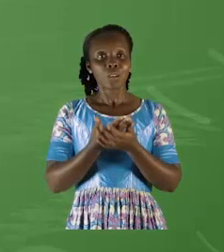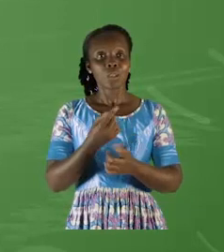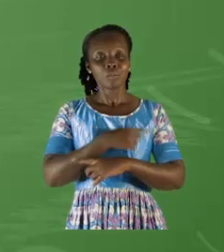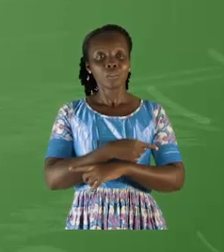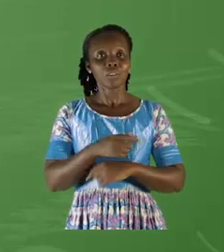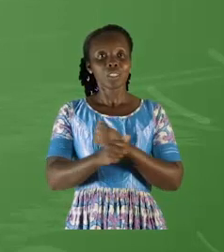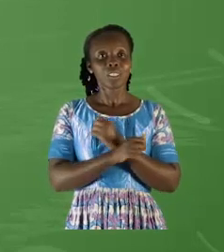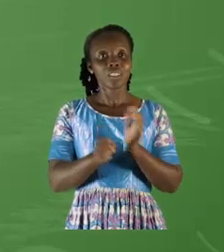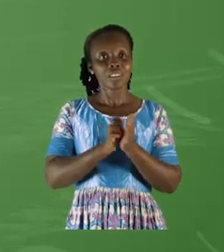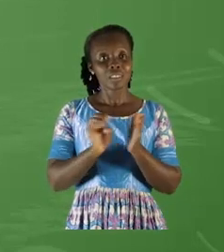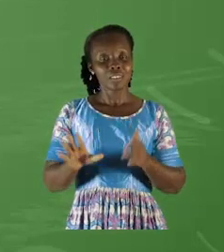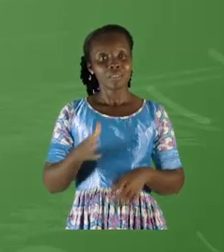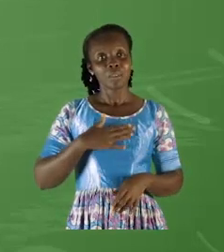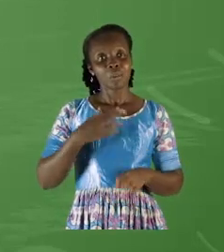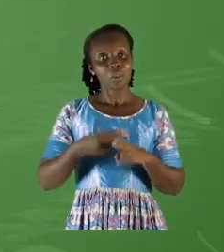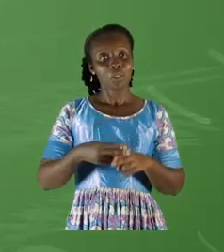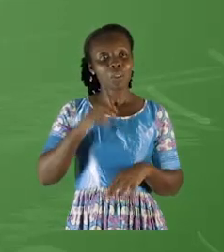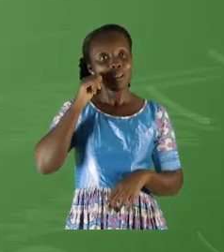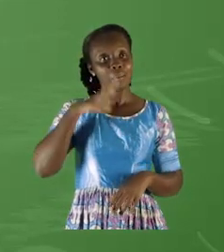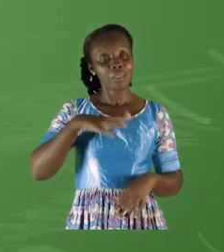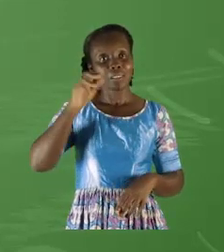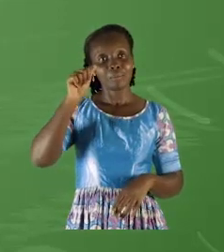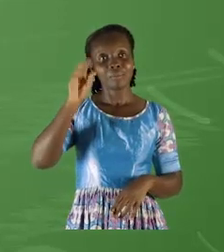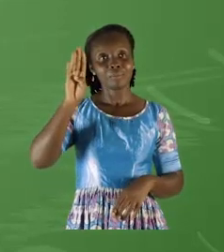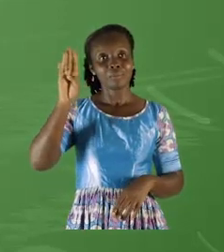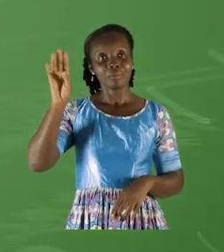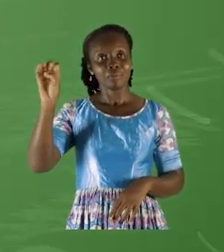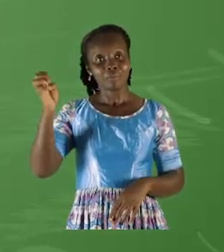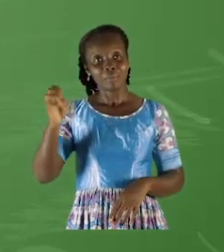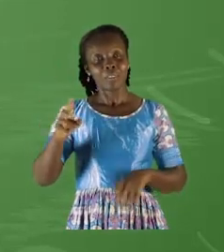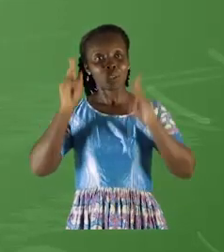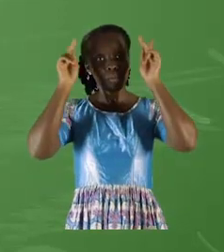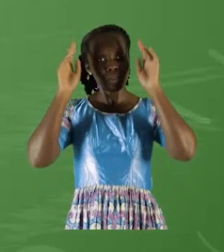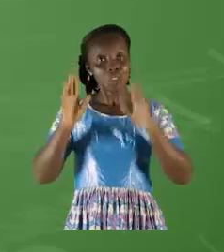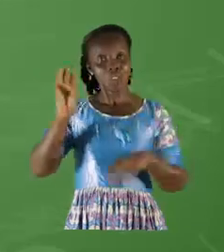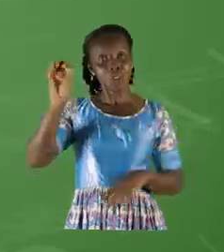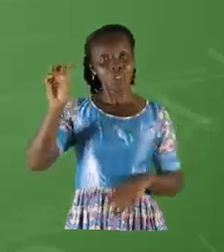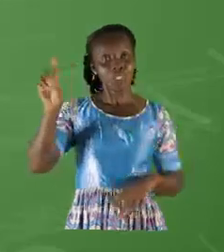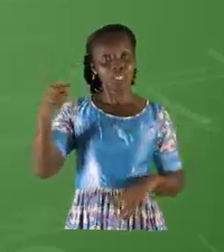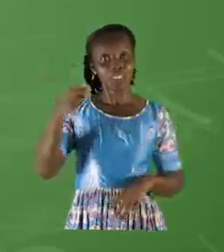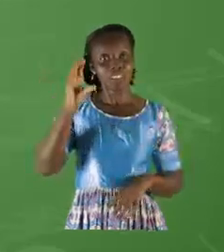Bonjour chers élèves, je suis Madame Abbé, professeure DDIC.